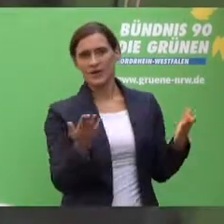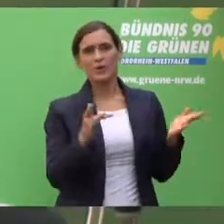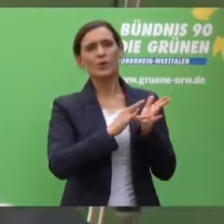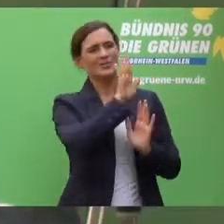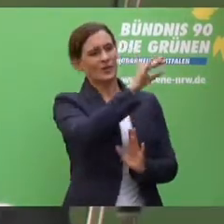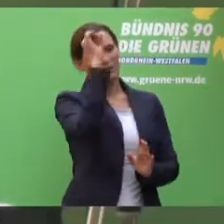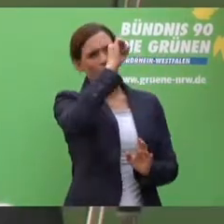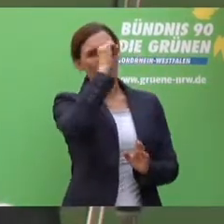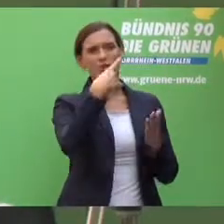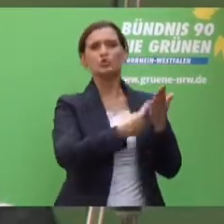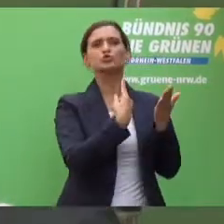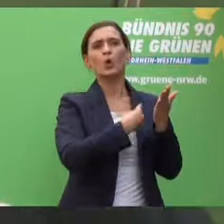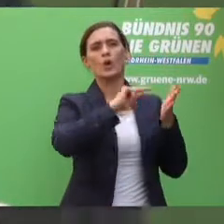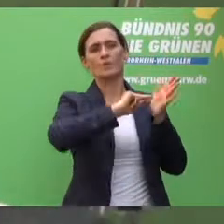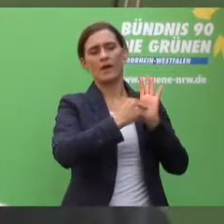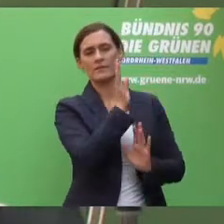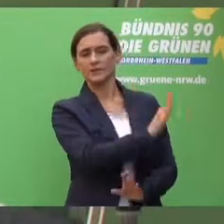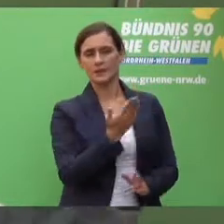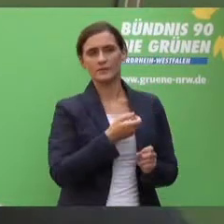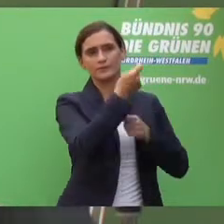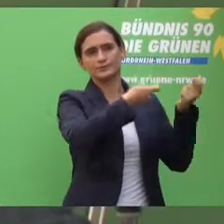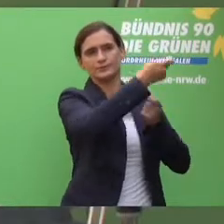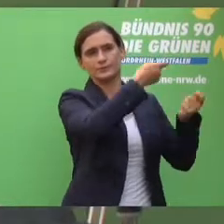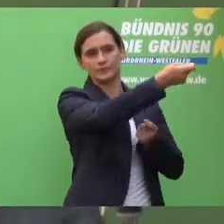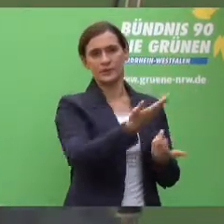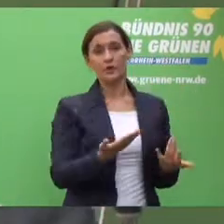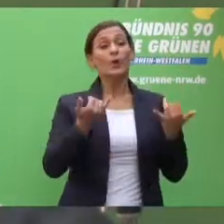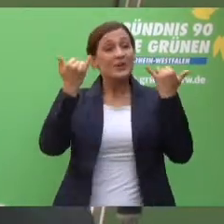verrückten Steuerpläne.